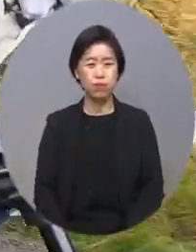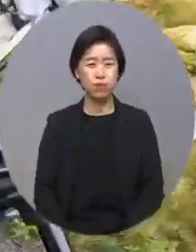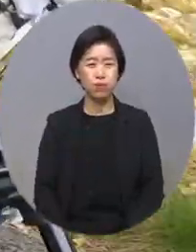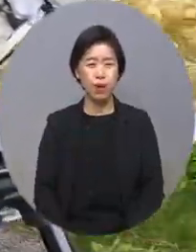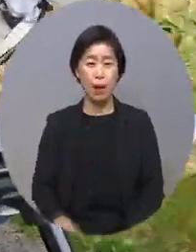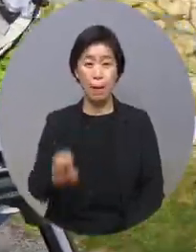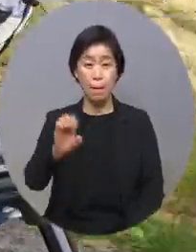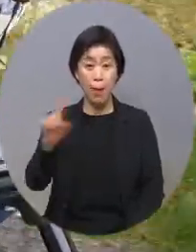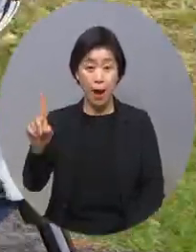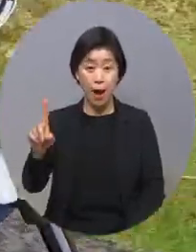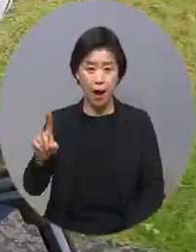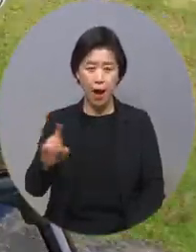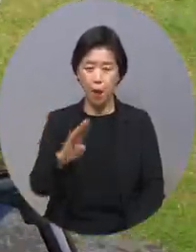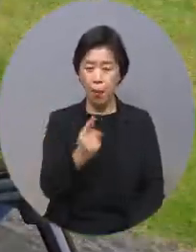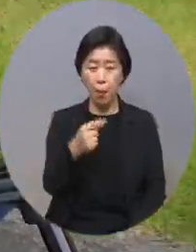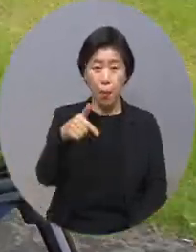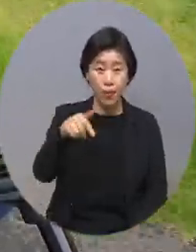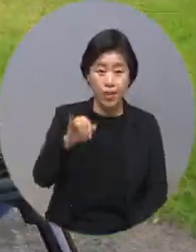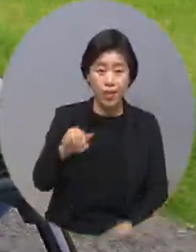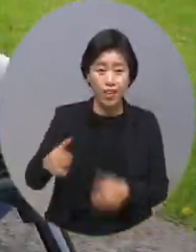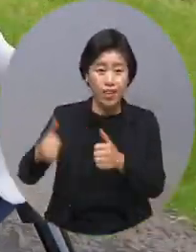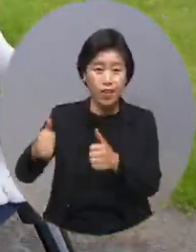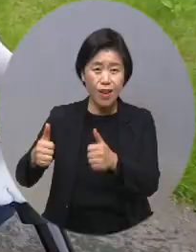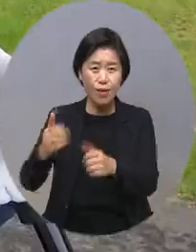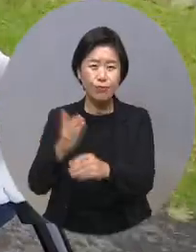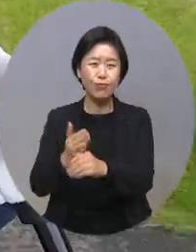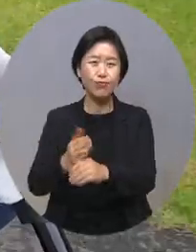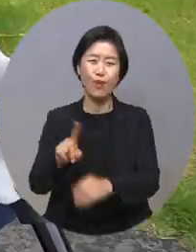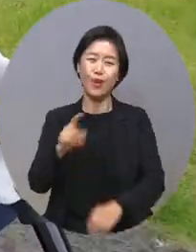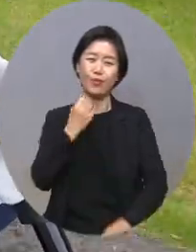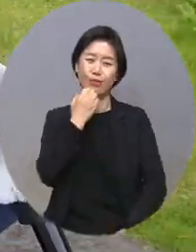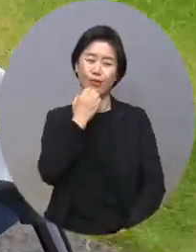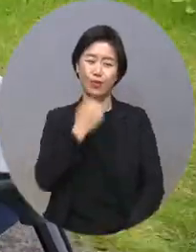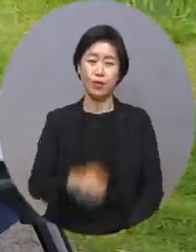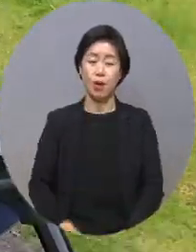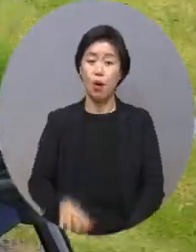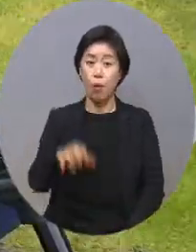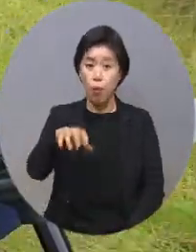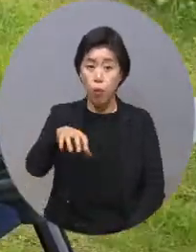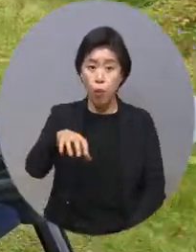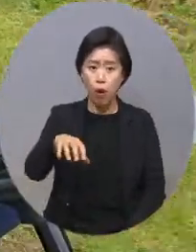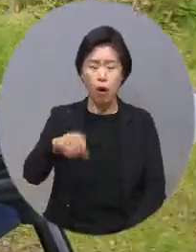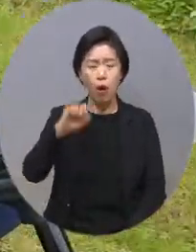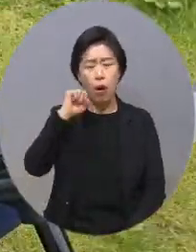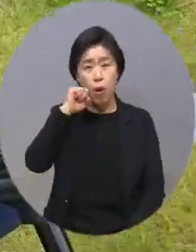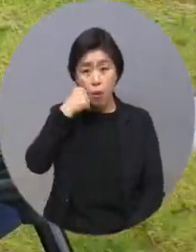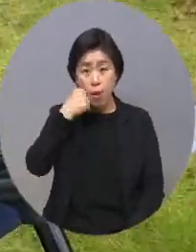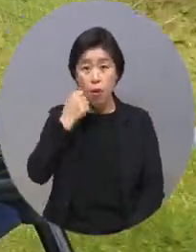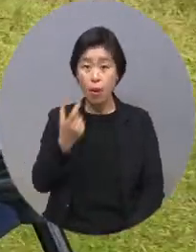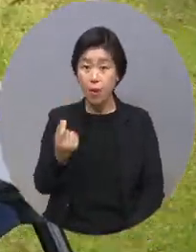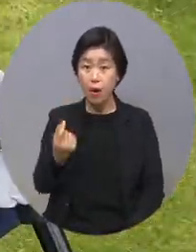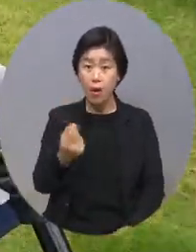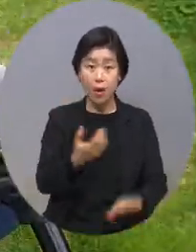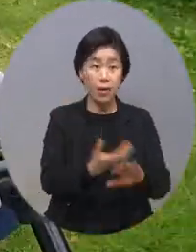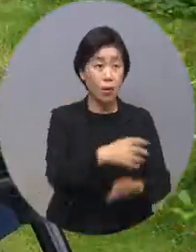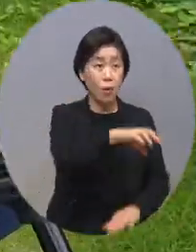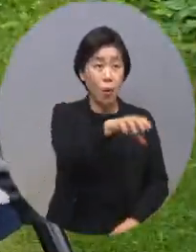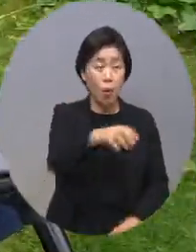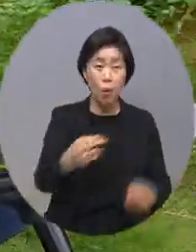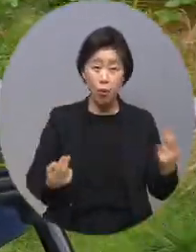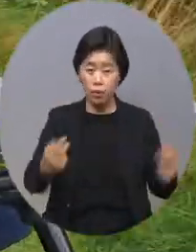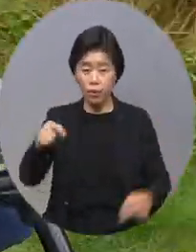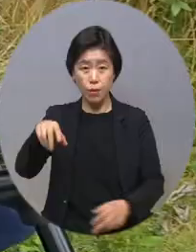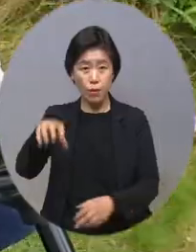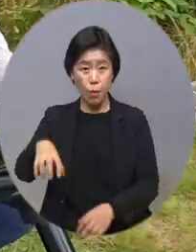하는 거야 지금. 더블과 보기. 그러니까. 여기가 근데 확실히 어려운 거 같아. 딴 데보다. 어, 진짜 어렵다. 그죠 여기 딴 데보다 안 나오시겠는데. 네 아무 축구가